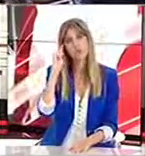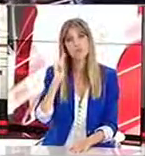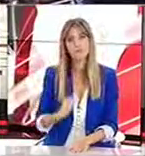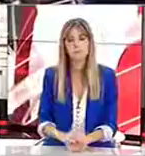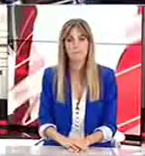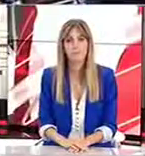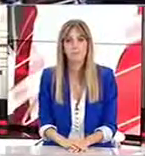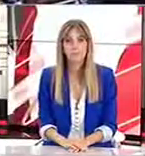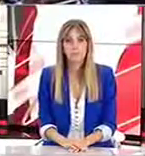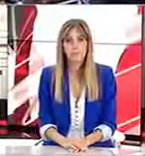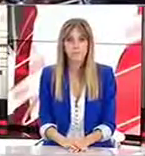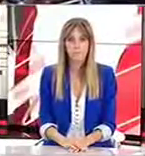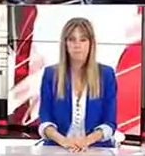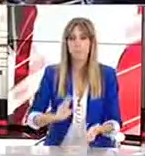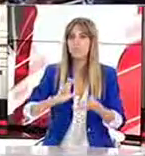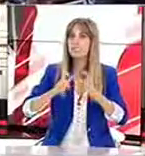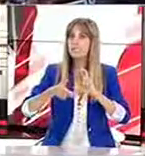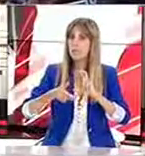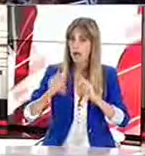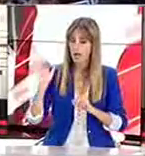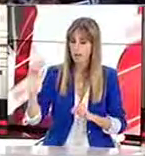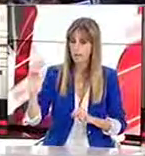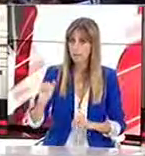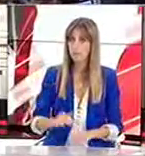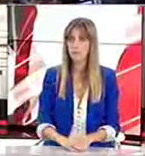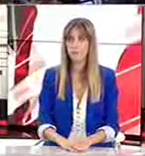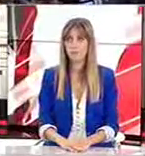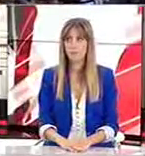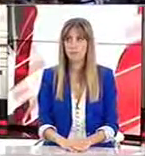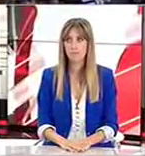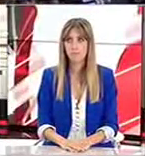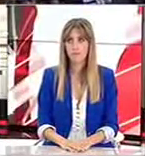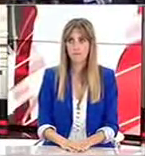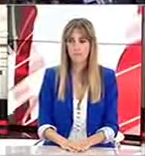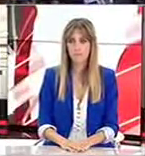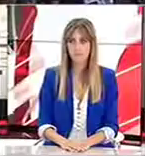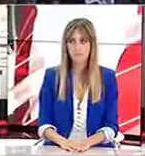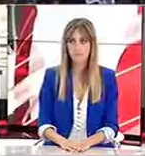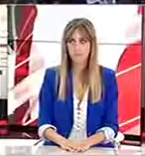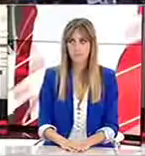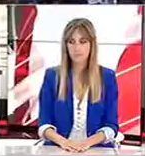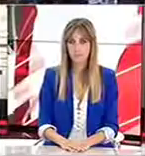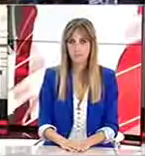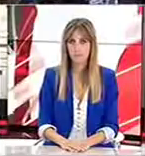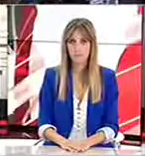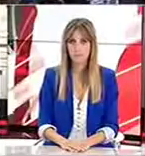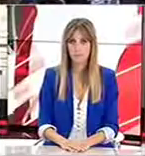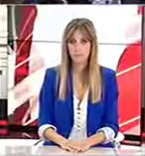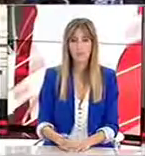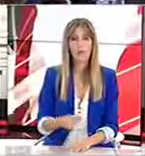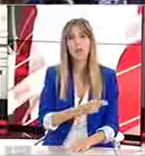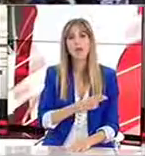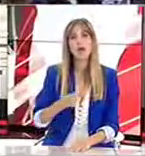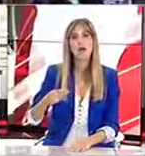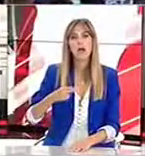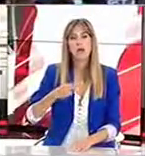Εδώ κάτω, εδώ κάτω. Στην Εθνική Τραγωδία. Είχαν προκαλέσει το λιγότερο αμηχανία οι τοποθετήσεις του πρώην Υπουργού Προστασίας του